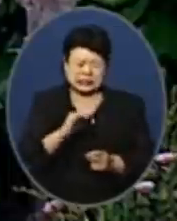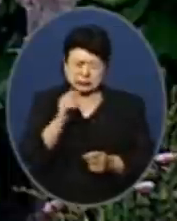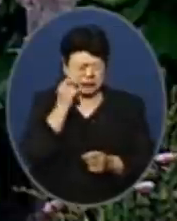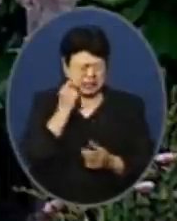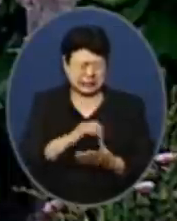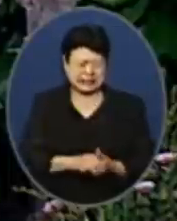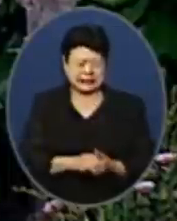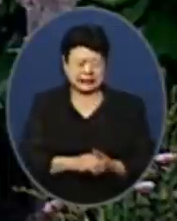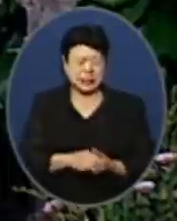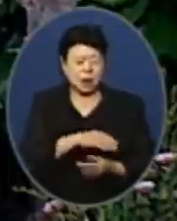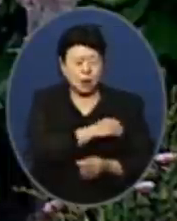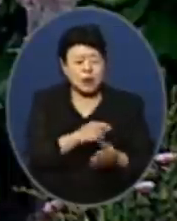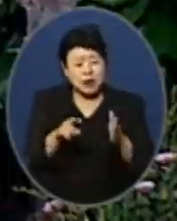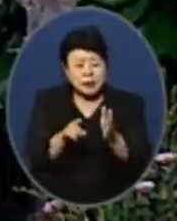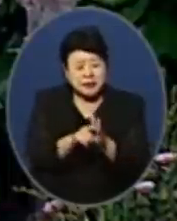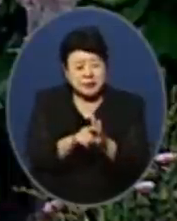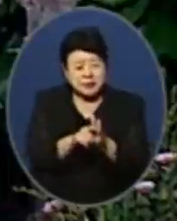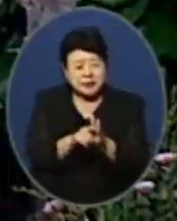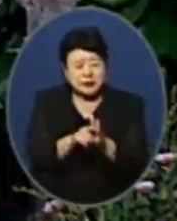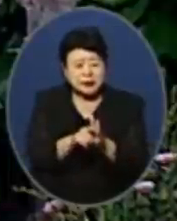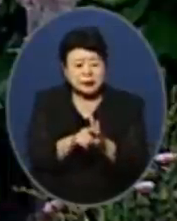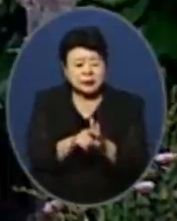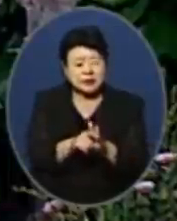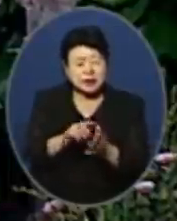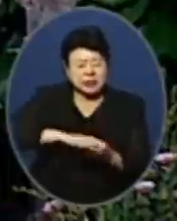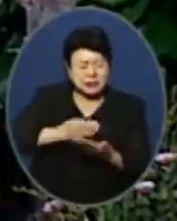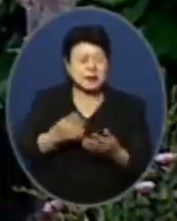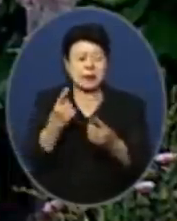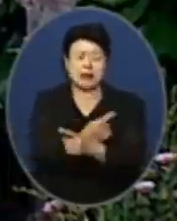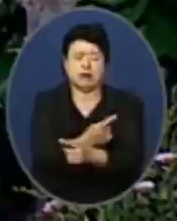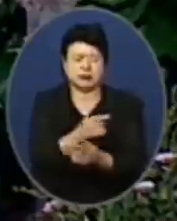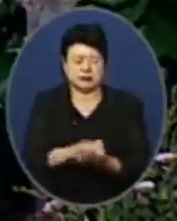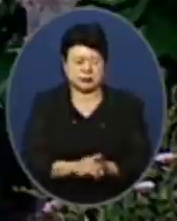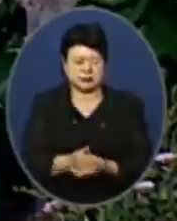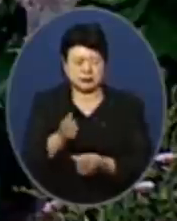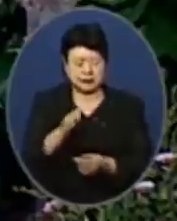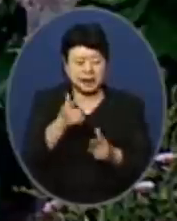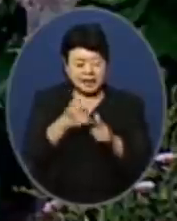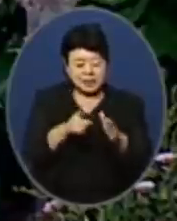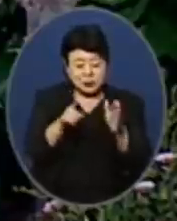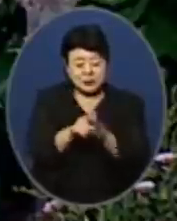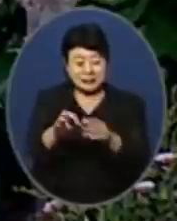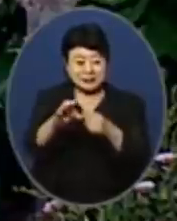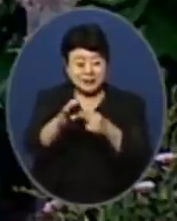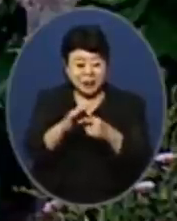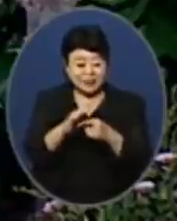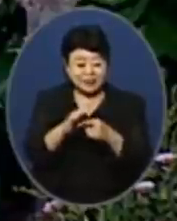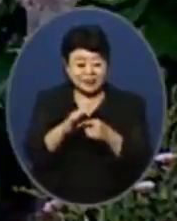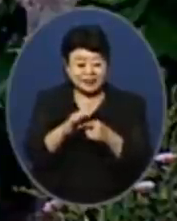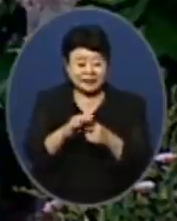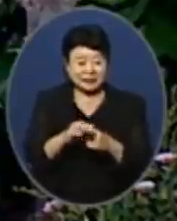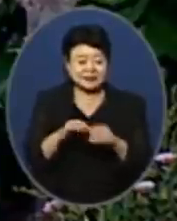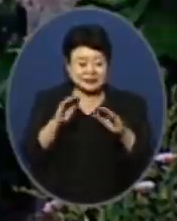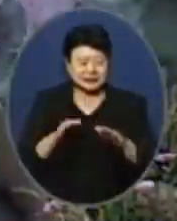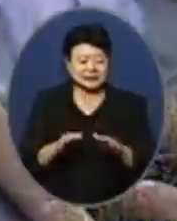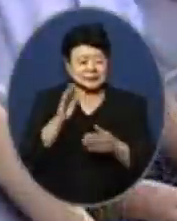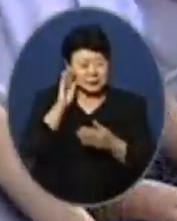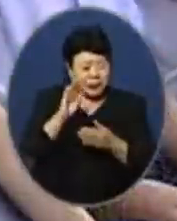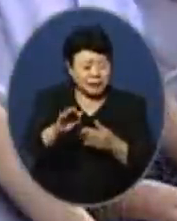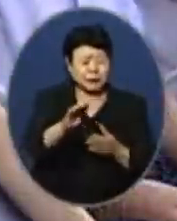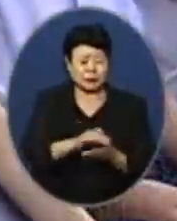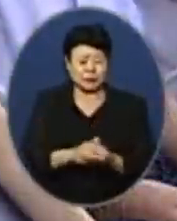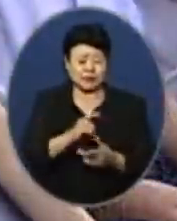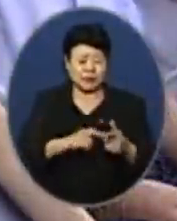것이다. 권력을 믿어봐라, 반드시 뒤집어질 것이다. 그러나 예수를 믿으면 금세나